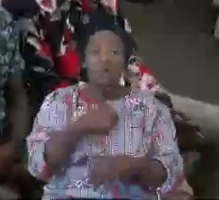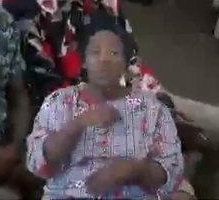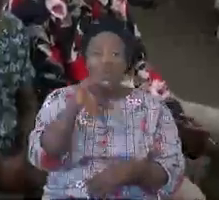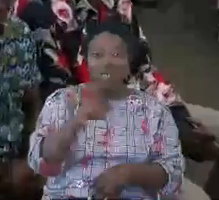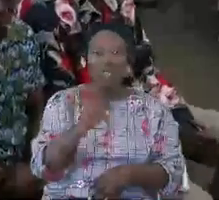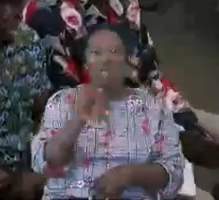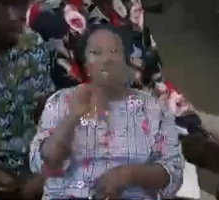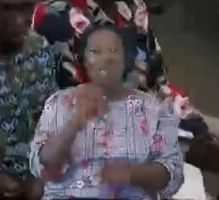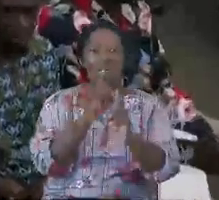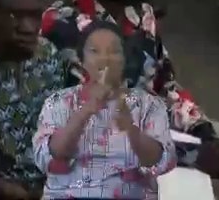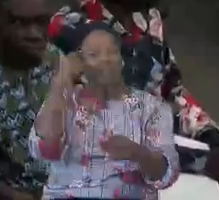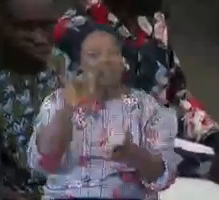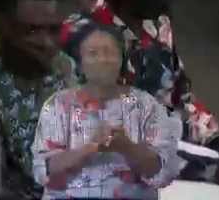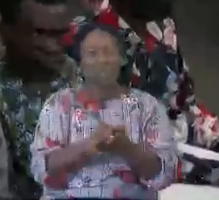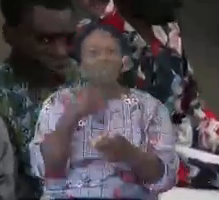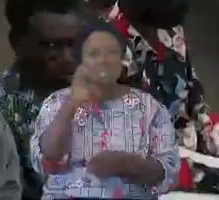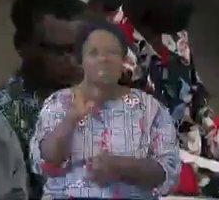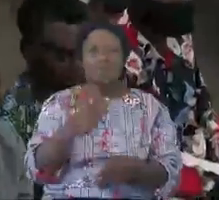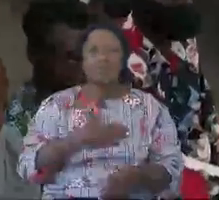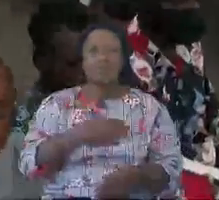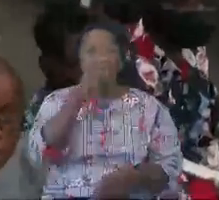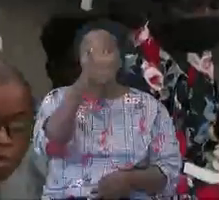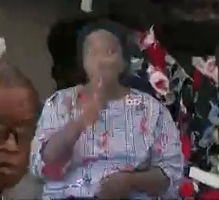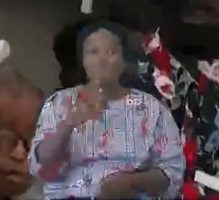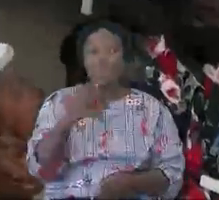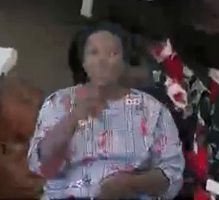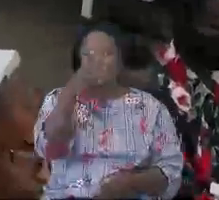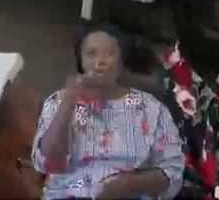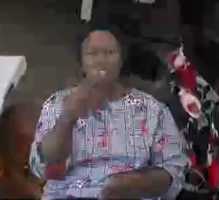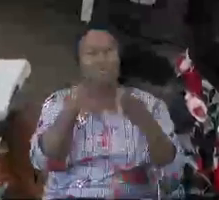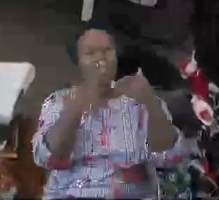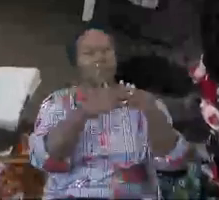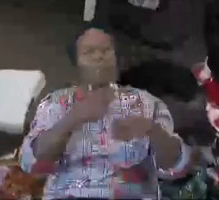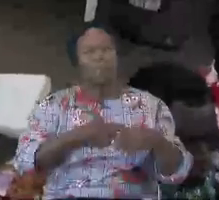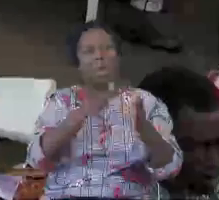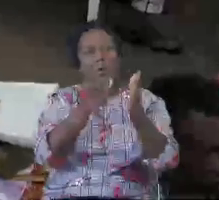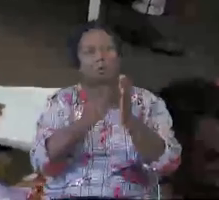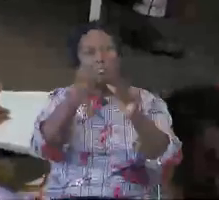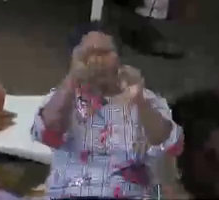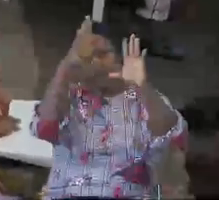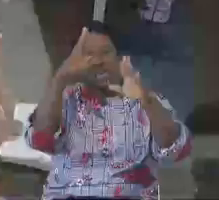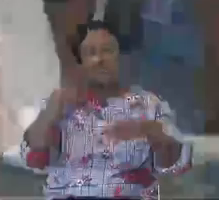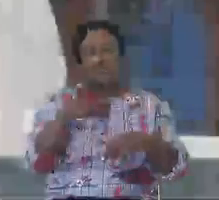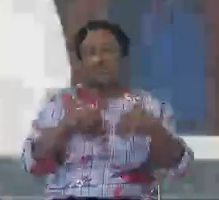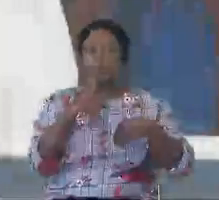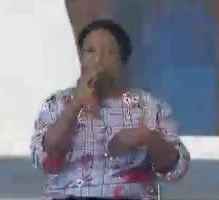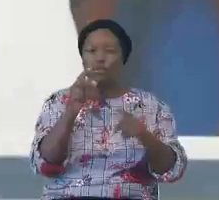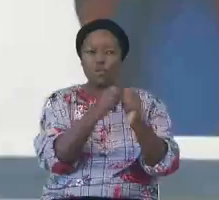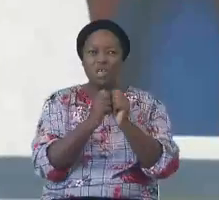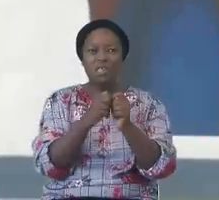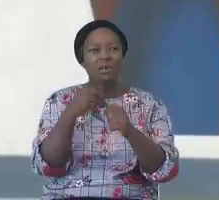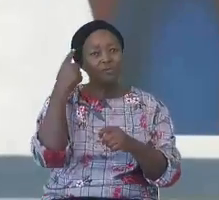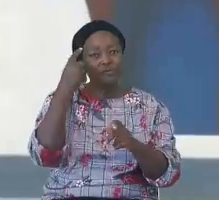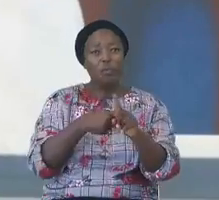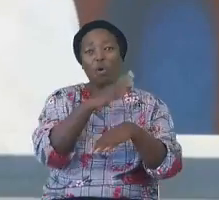La question que Jésus a posée a besoin d'une réponse. Il a dit, mon Dieu, le Dieu du